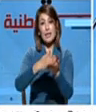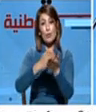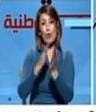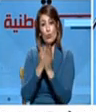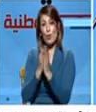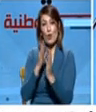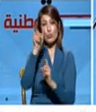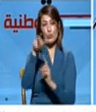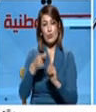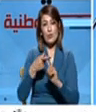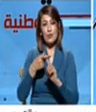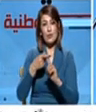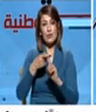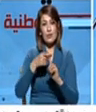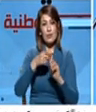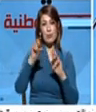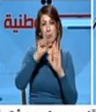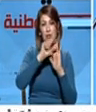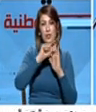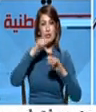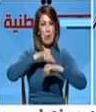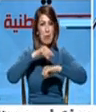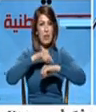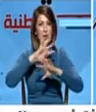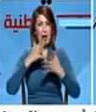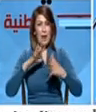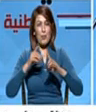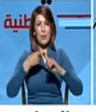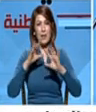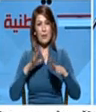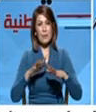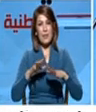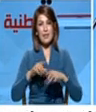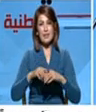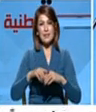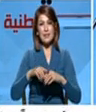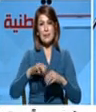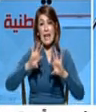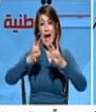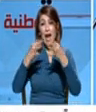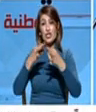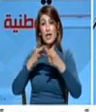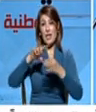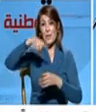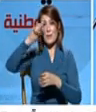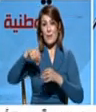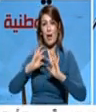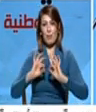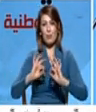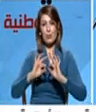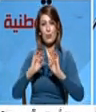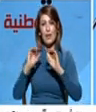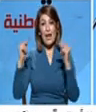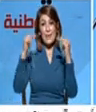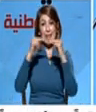تفقديه الشغل المصالحه في اجل اجانب ستطرح على الاخر في العشره ايام على مستوى تفقديه الشغل في الجهه بالتنسيق مع